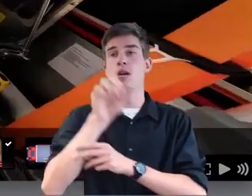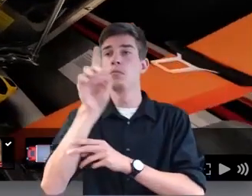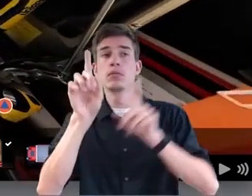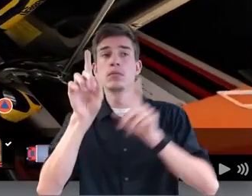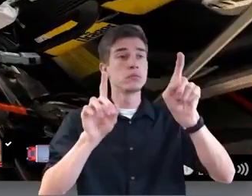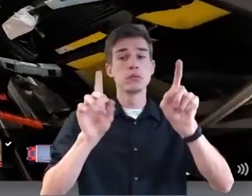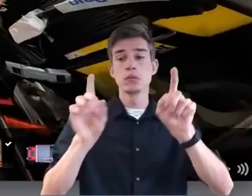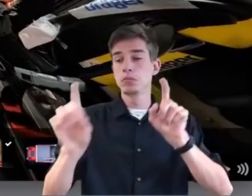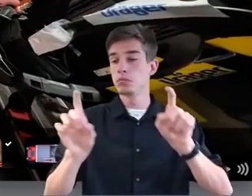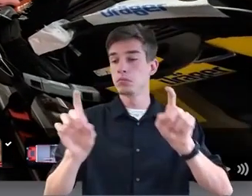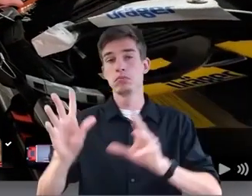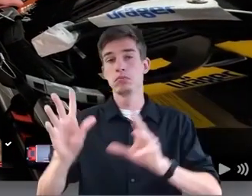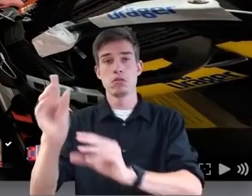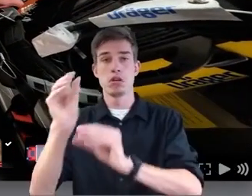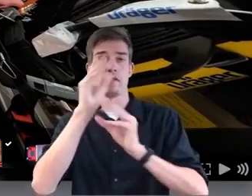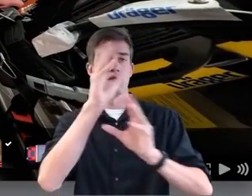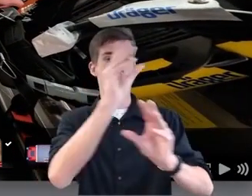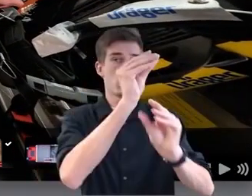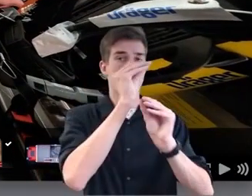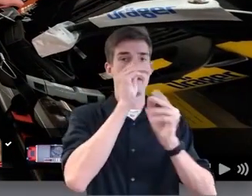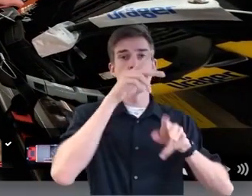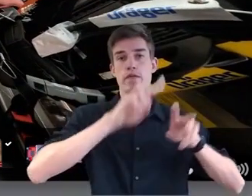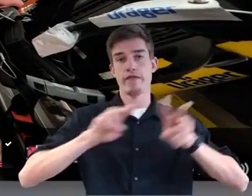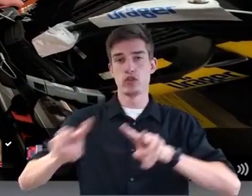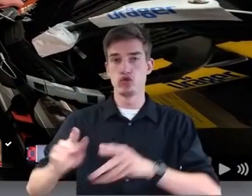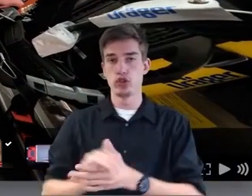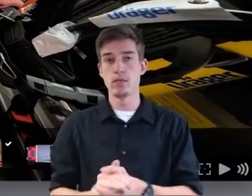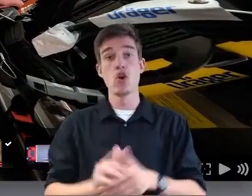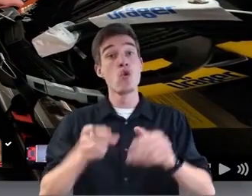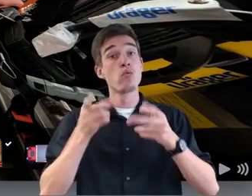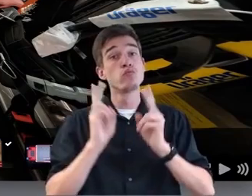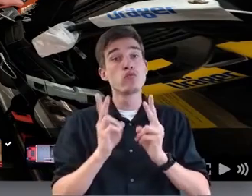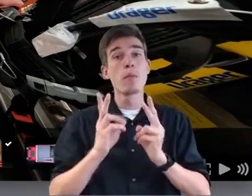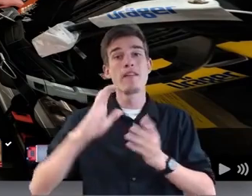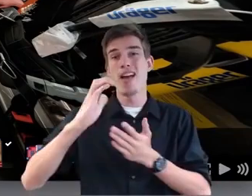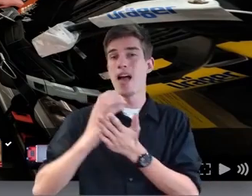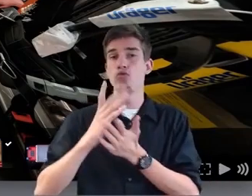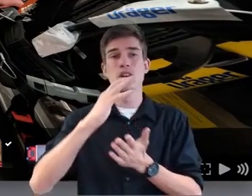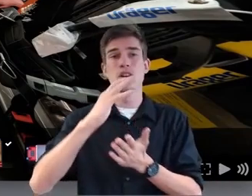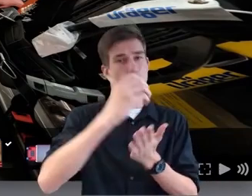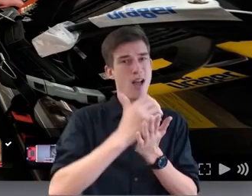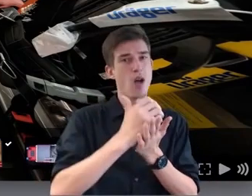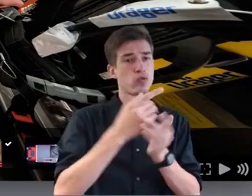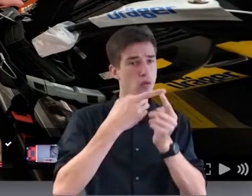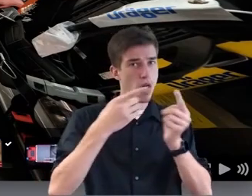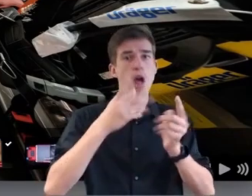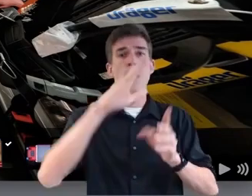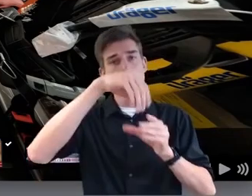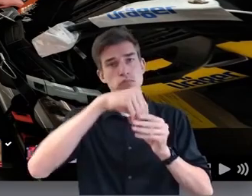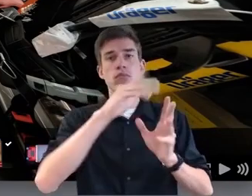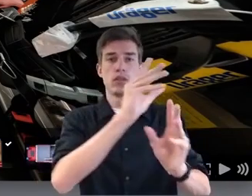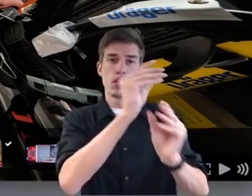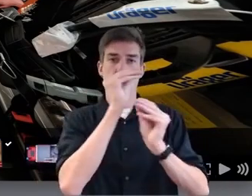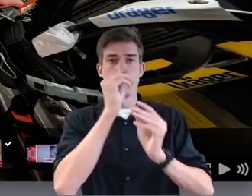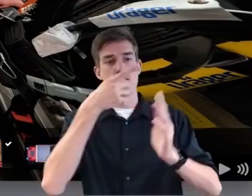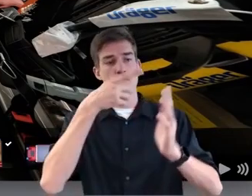abzurufen, vielfältigster Art. Eigentlich sollte jedes Ausstattungsteil in irgendeiner Weise mit einer Information hinterlegt